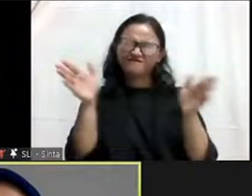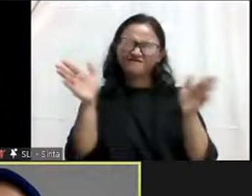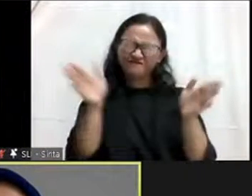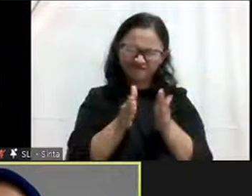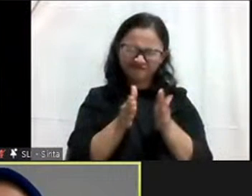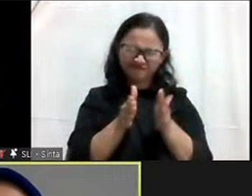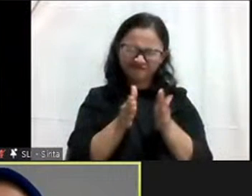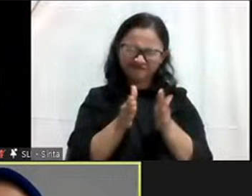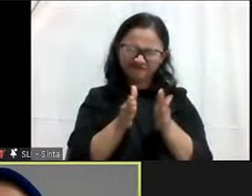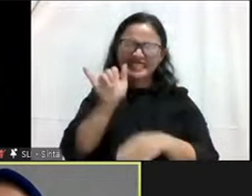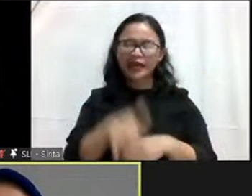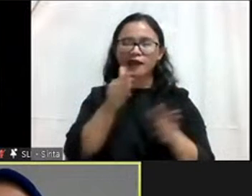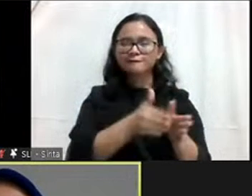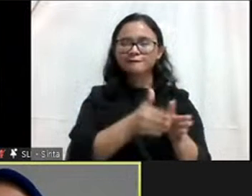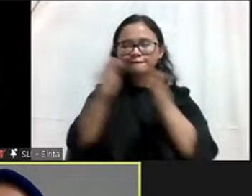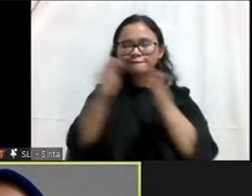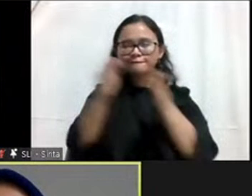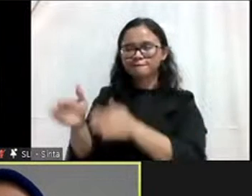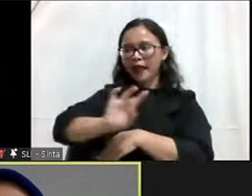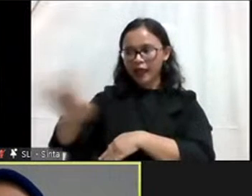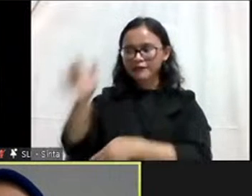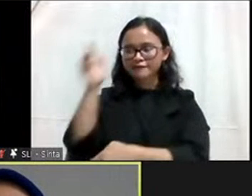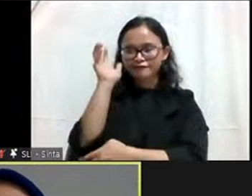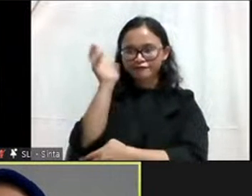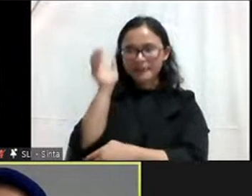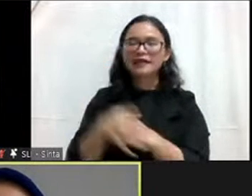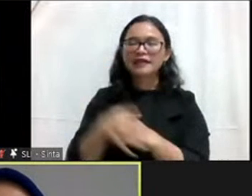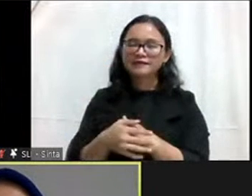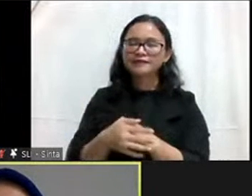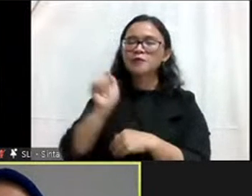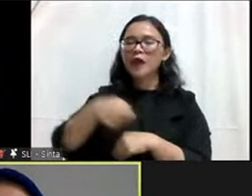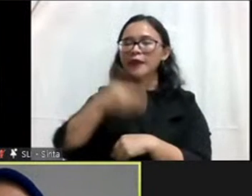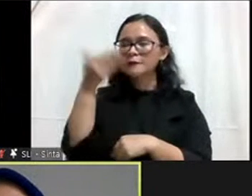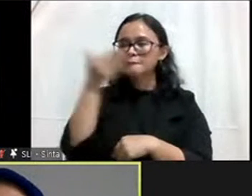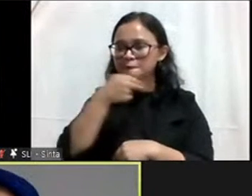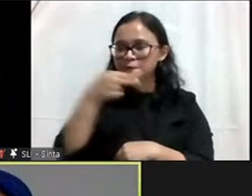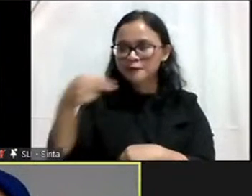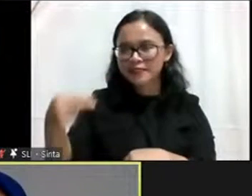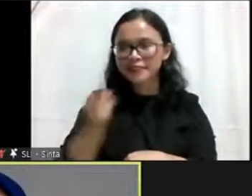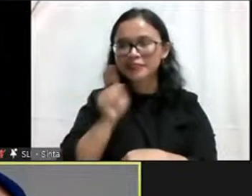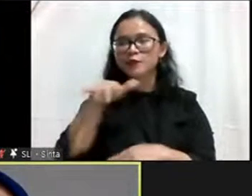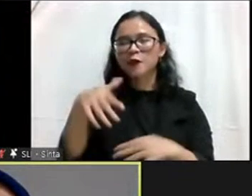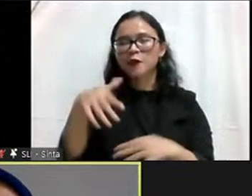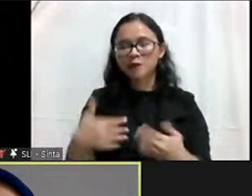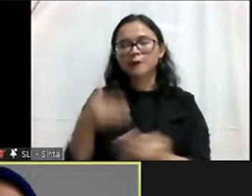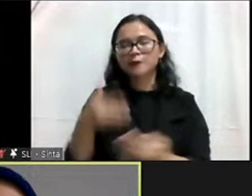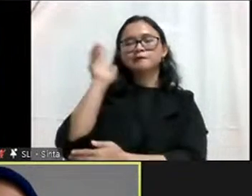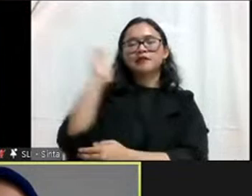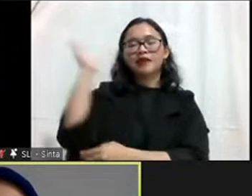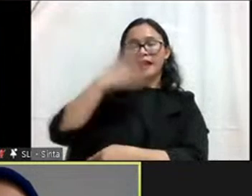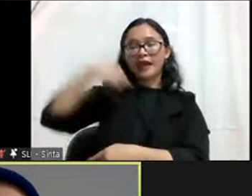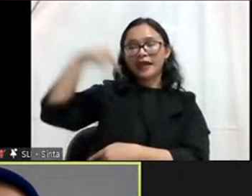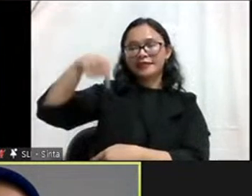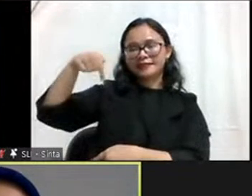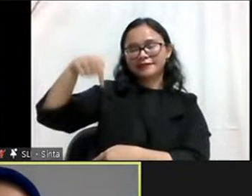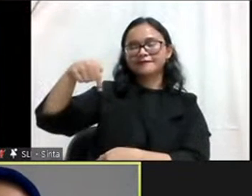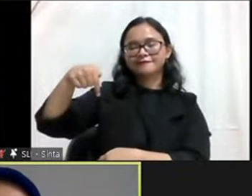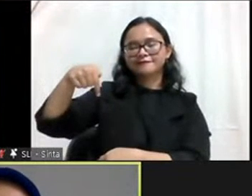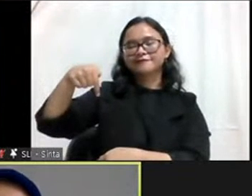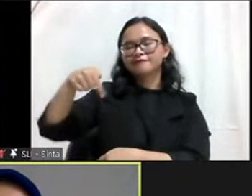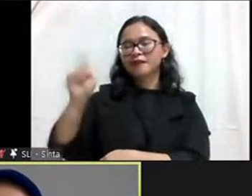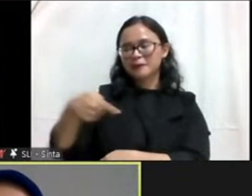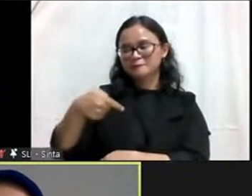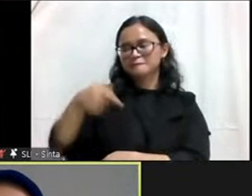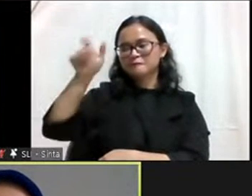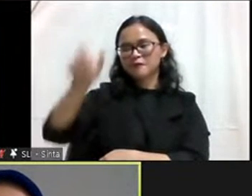akan Lanjutkan ke pembicara berikutnya Saya akan menggunakan bahasa Indonesia karena ee pembicara berikutnya menggunakan bahasa Indonesia